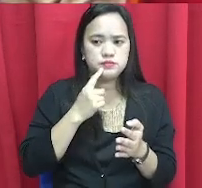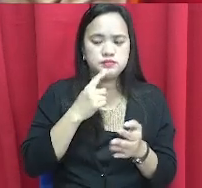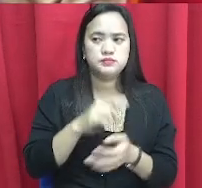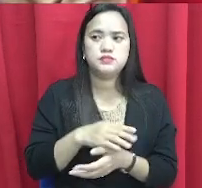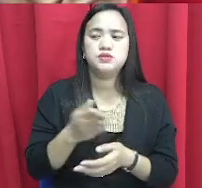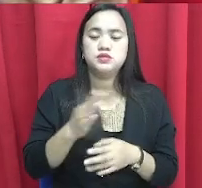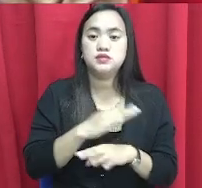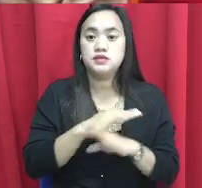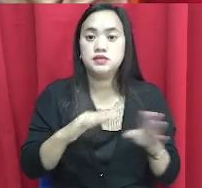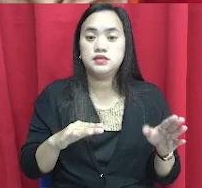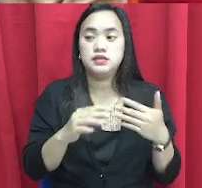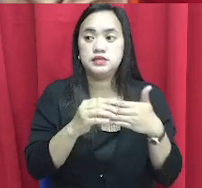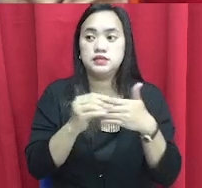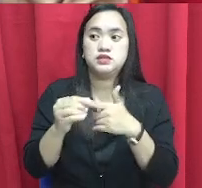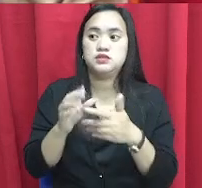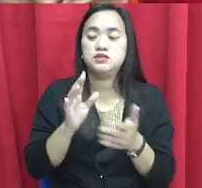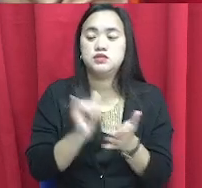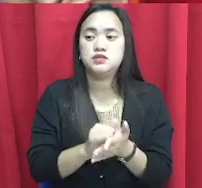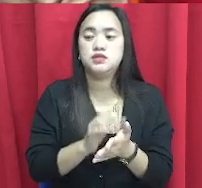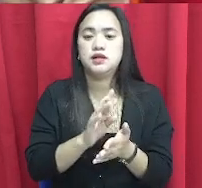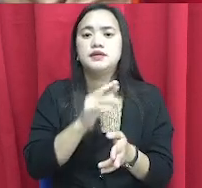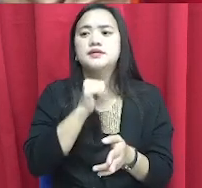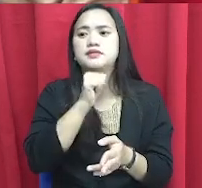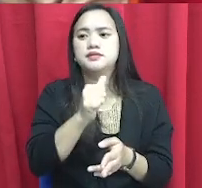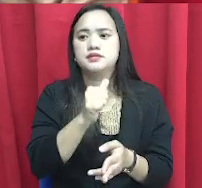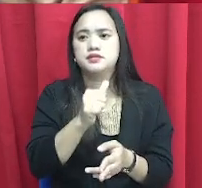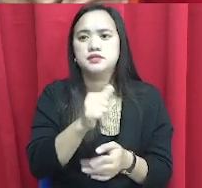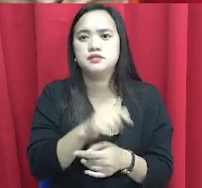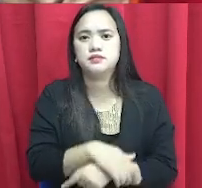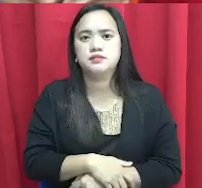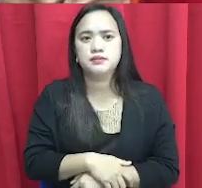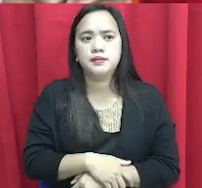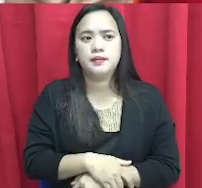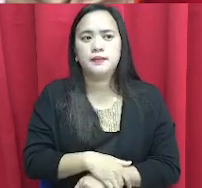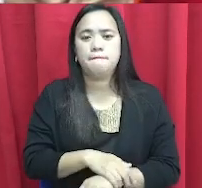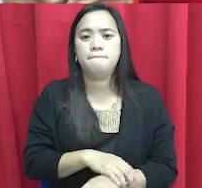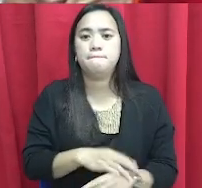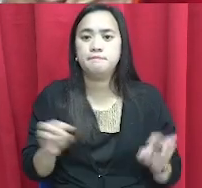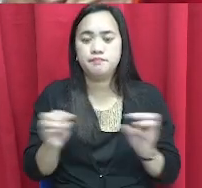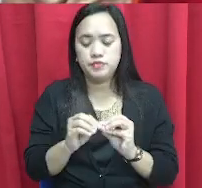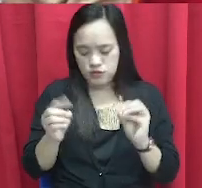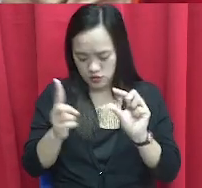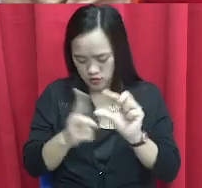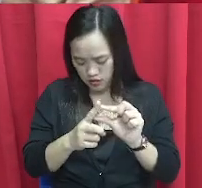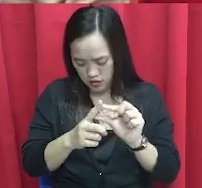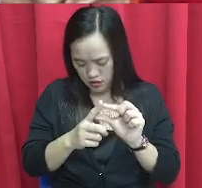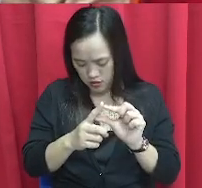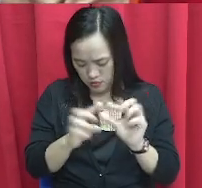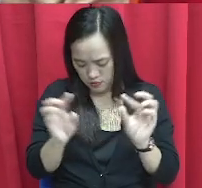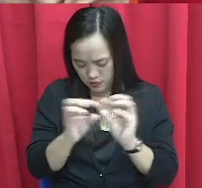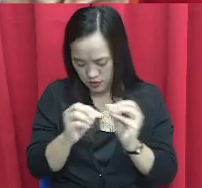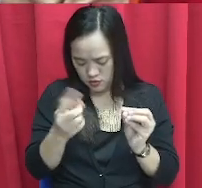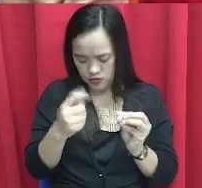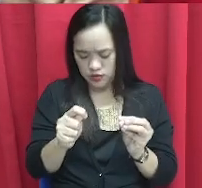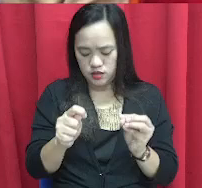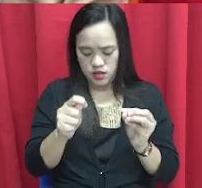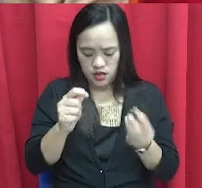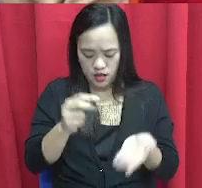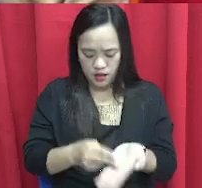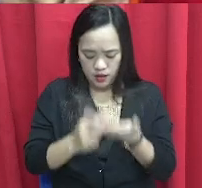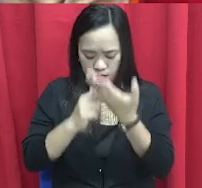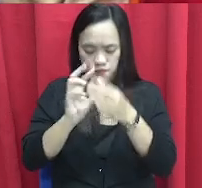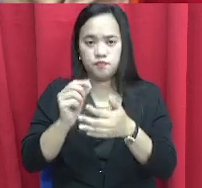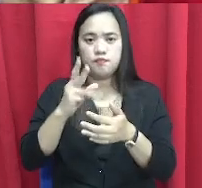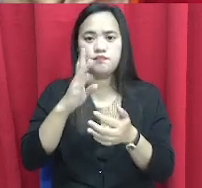you cannot lead you are not able to lead your family alone without the help of God kailangan mo talaga ng Diyos siya